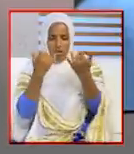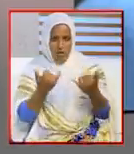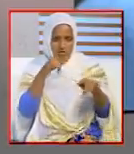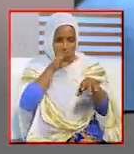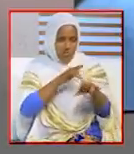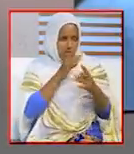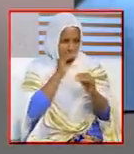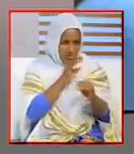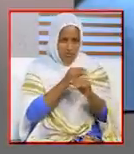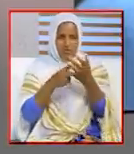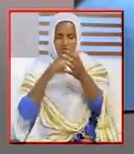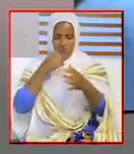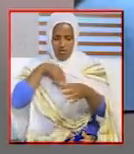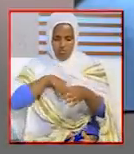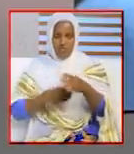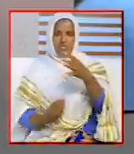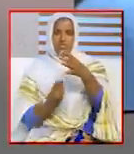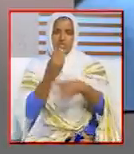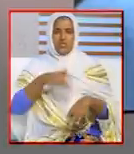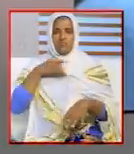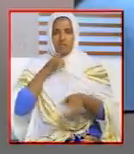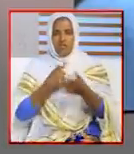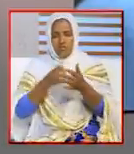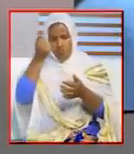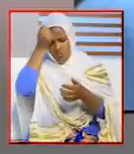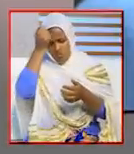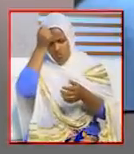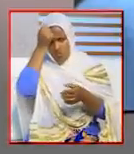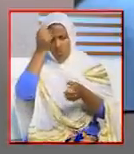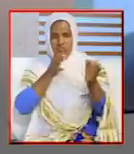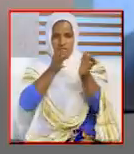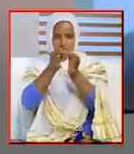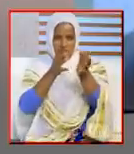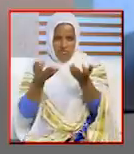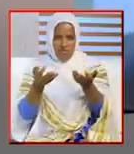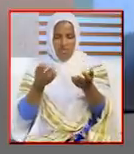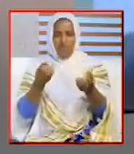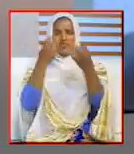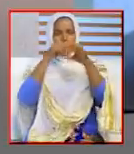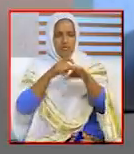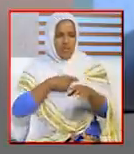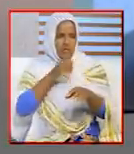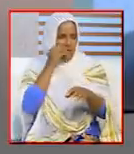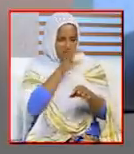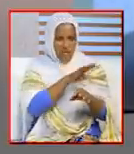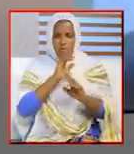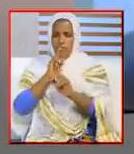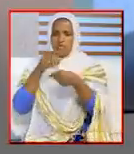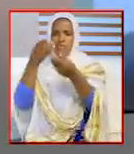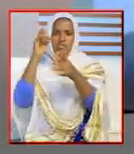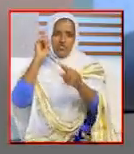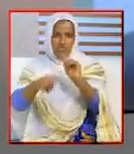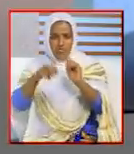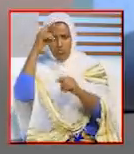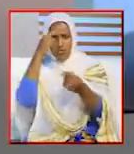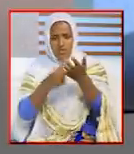አሁን እዚህ ጋር ምናወራ ከውስጥ በመነጨ ስሜት ነው የቁጭት ነገር ነው ያወራን ያለ ነው። አሁን ብዙ ጊዜ እኔ በቤቴ ራሱ መመለስ